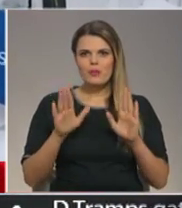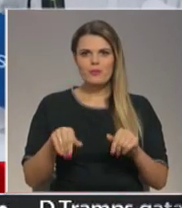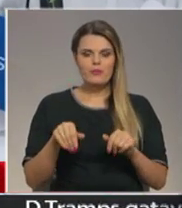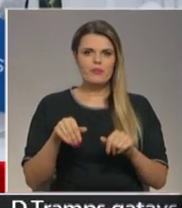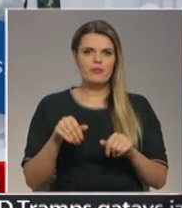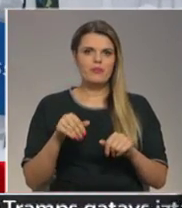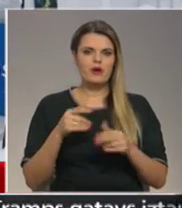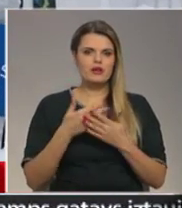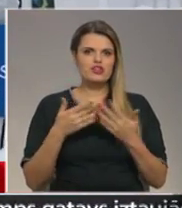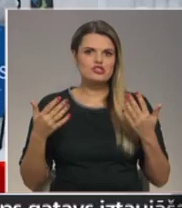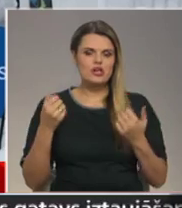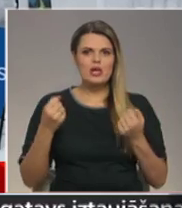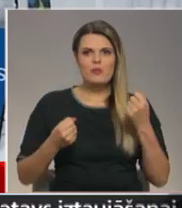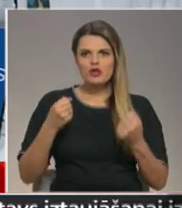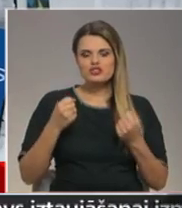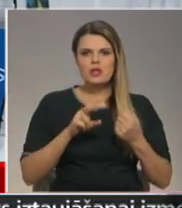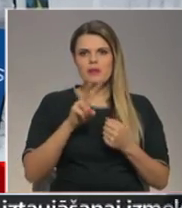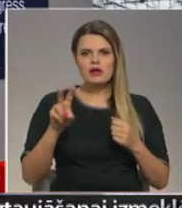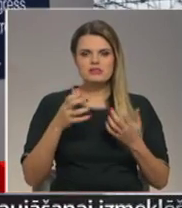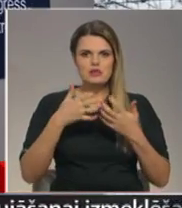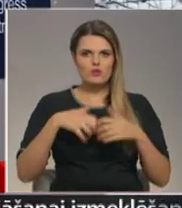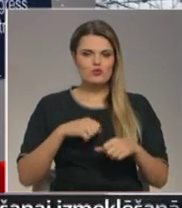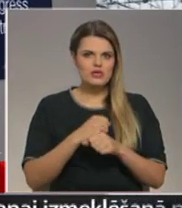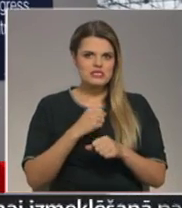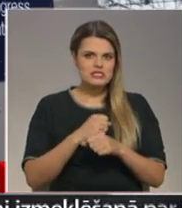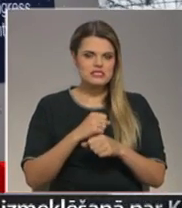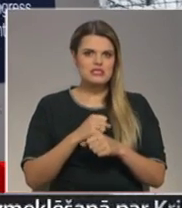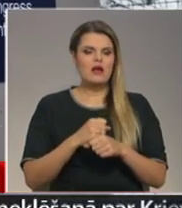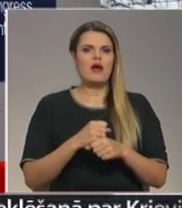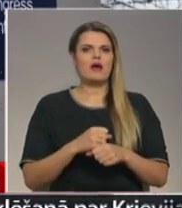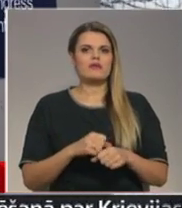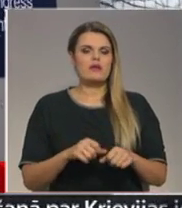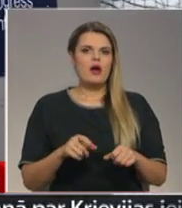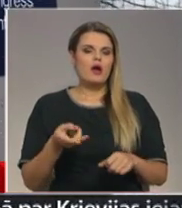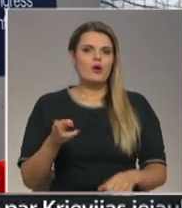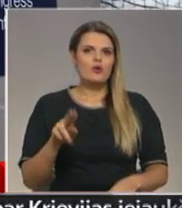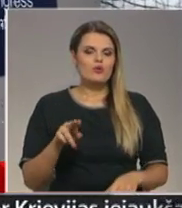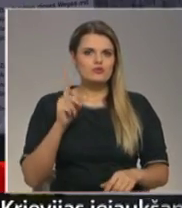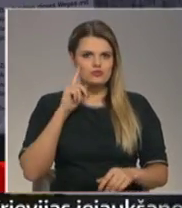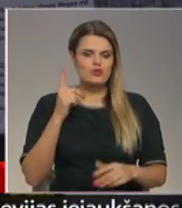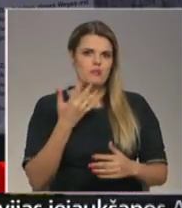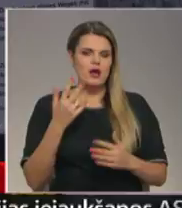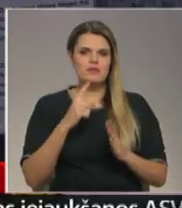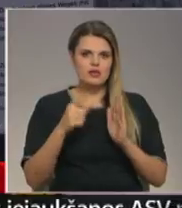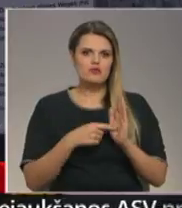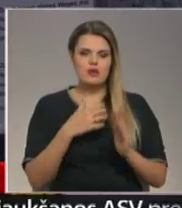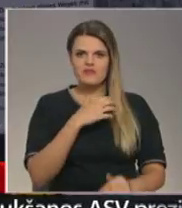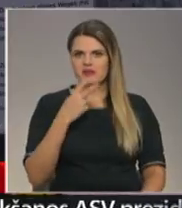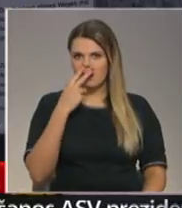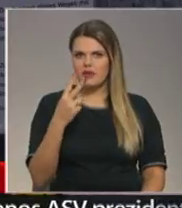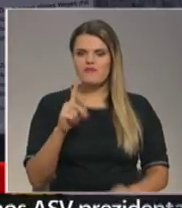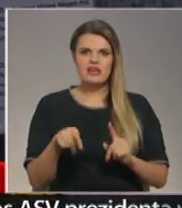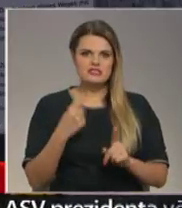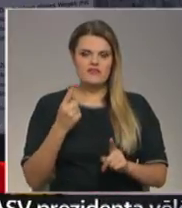inteliģento transportu schēmu, ja mēs runājam par dažādiem jauniem pielietojumiem, pieņemam, ka jautājumam jāpievērš būs